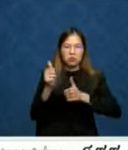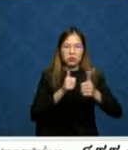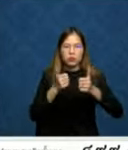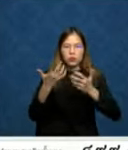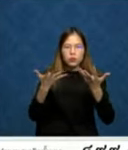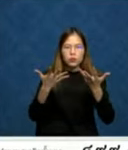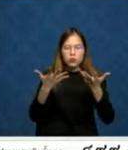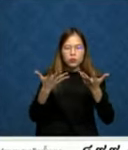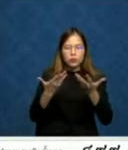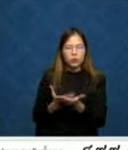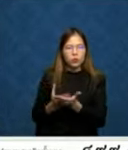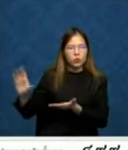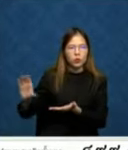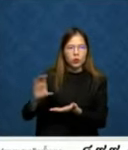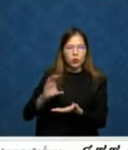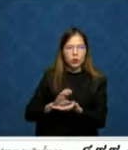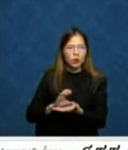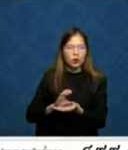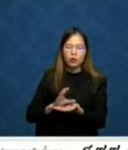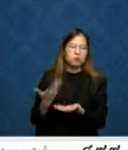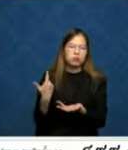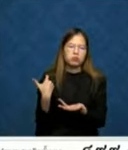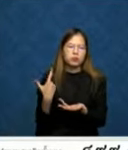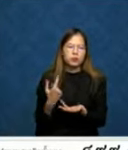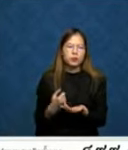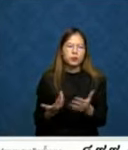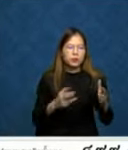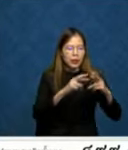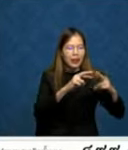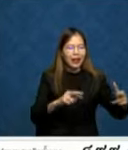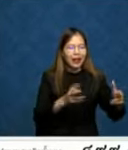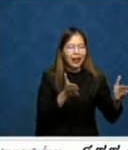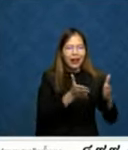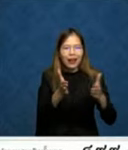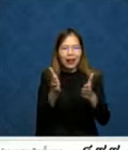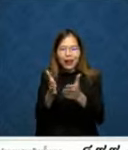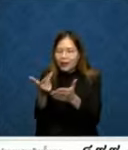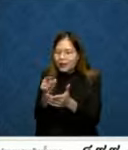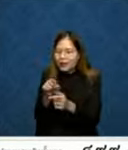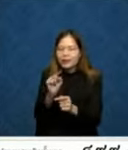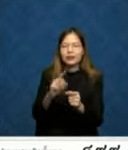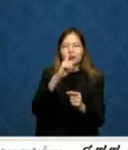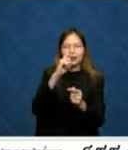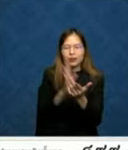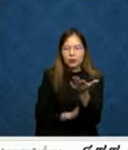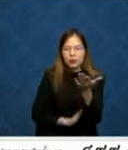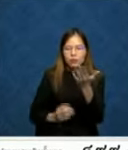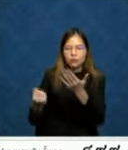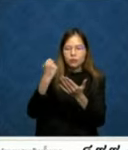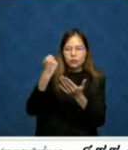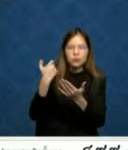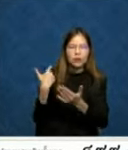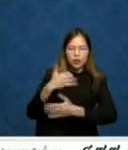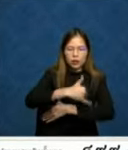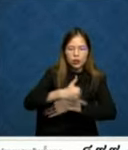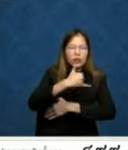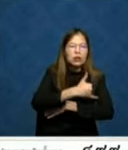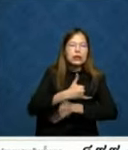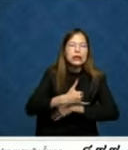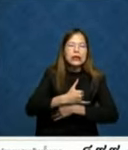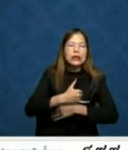ทุนใหญ่จึงกินทุนเล็กอย่างไม่เป็นธรรมเสมอมาและในอนาคตทุนใหญ่ในประเทศก็อาจถูกทุนต่างชาติกิน